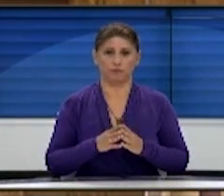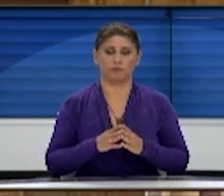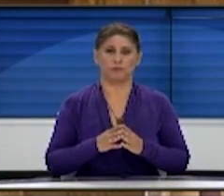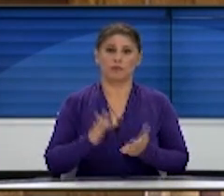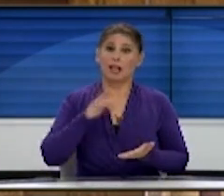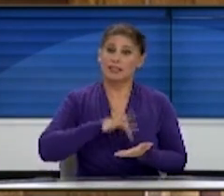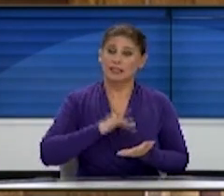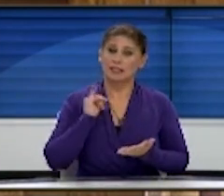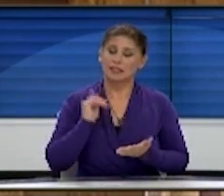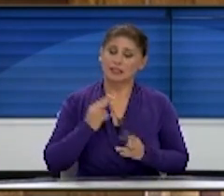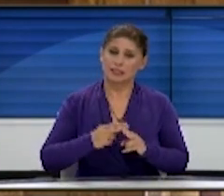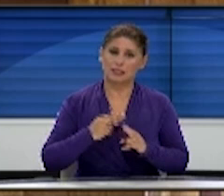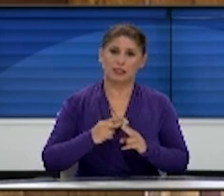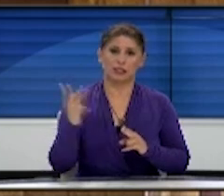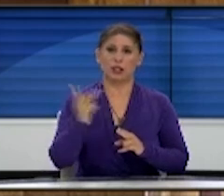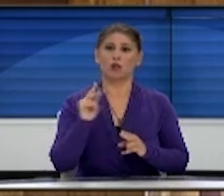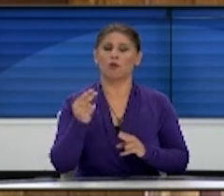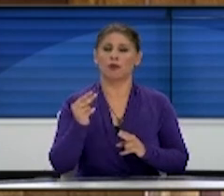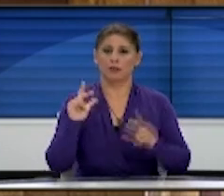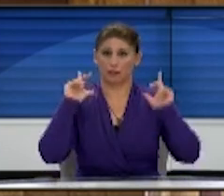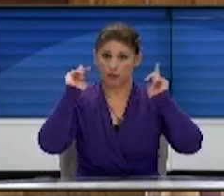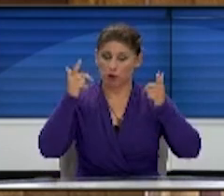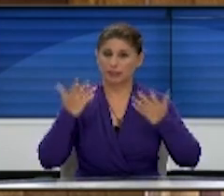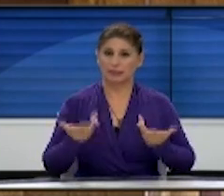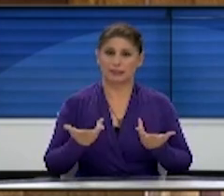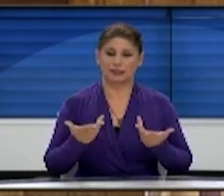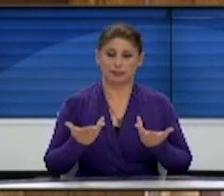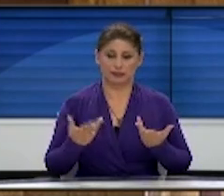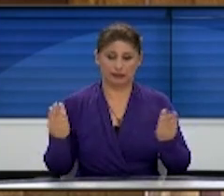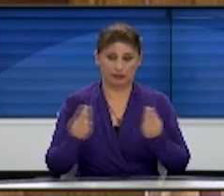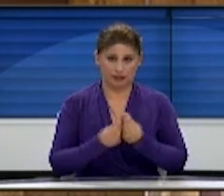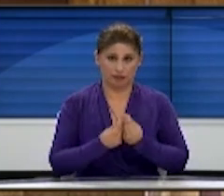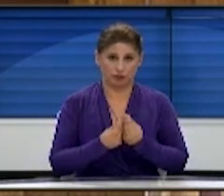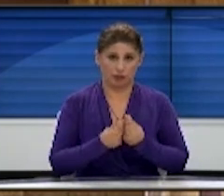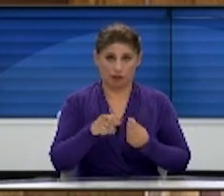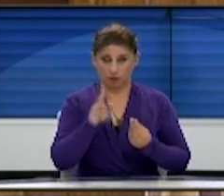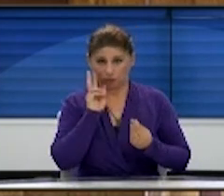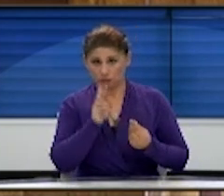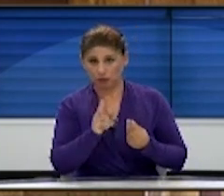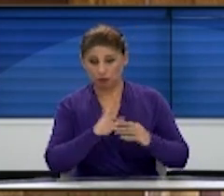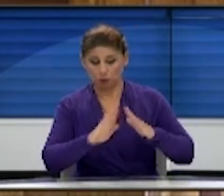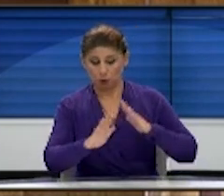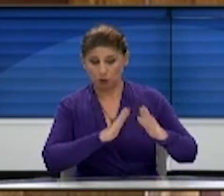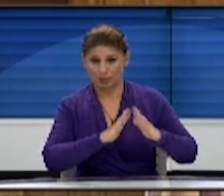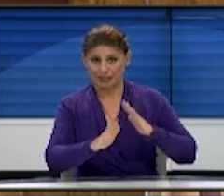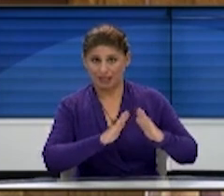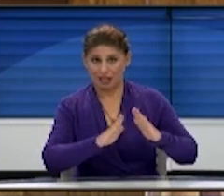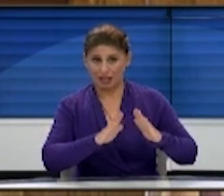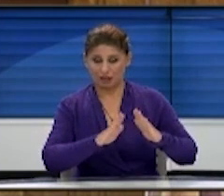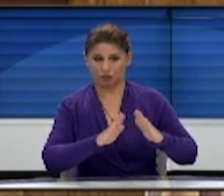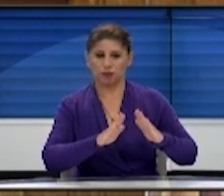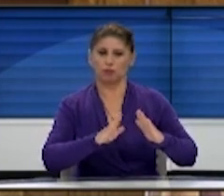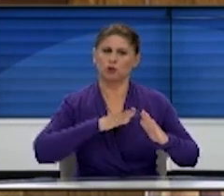αστικές, κυρίως κοινοβουλευτικές δημοκρατίες, είναι η ταύτιση του φερόμενου προστάτη των